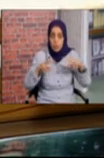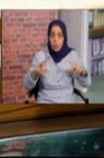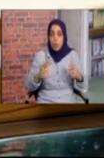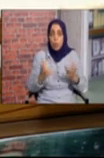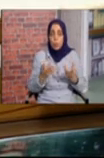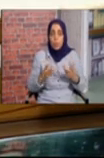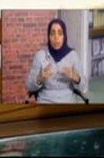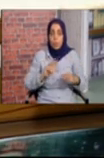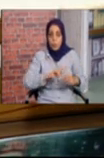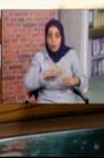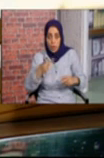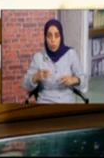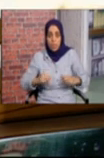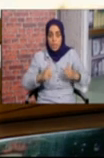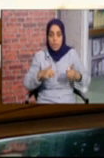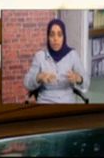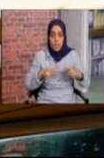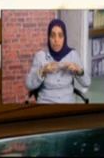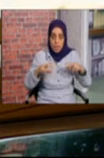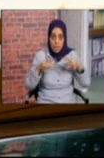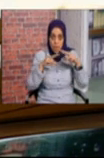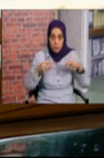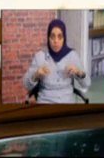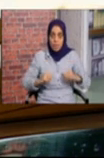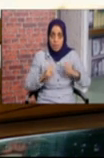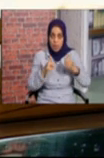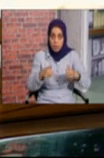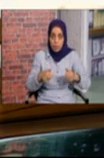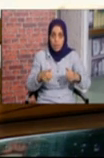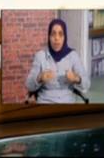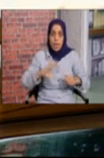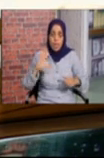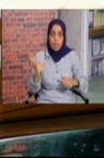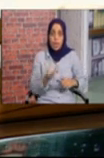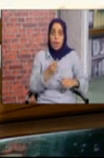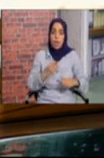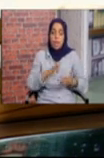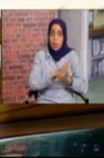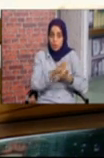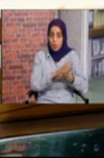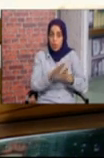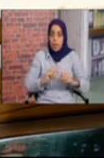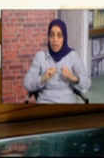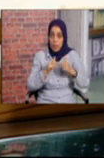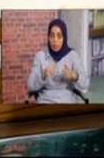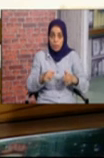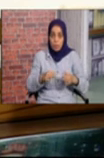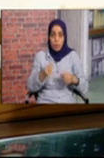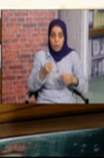وكمان بتحول للعمليات إذا كان في حاجة لأي عملية، طيب هل بيتم صرف